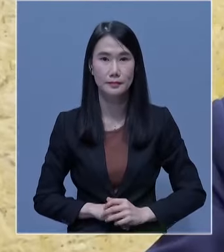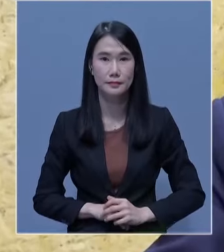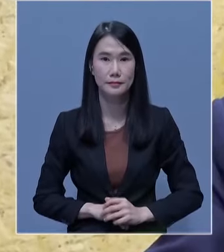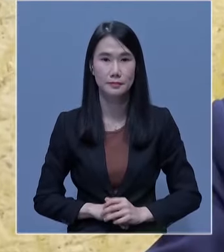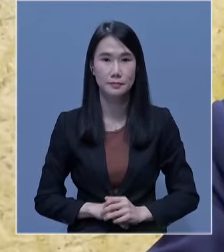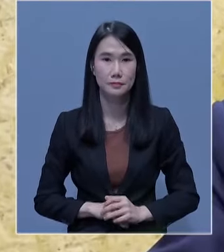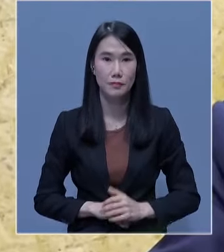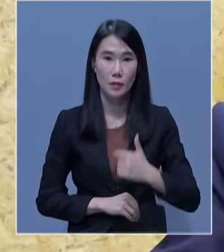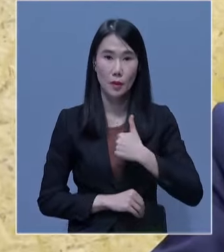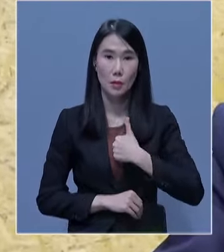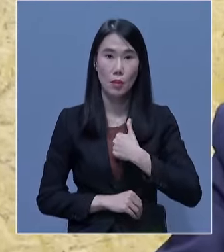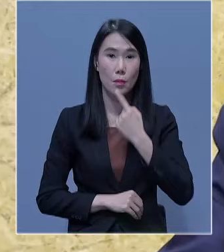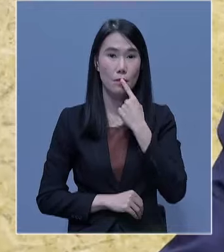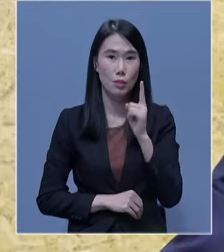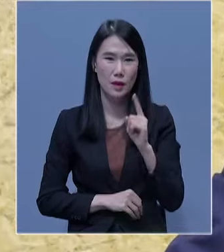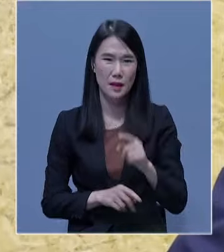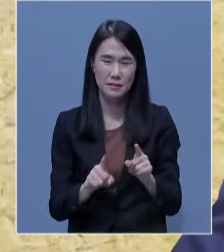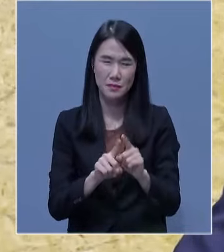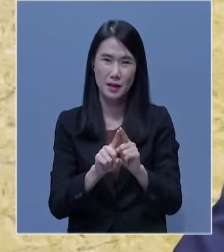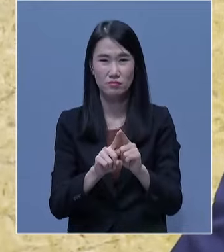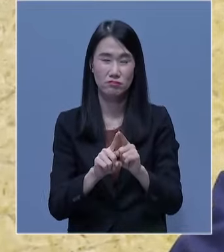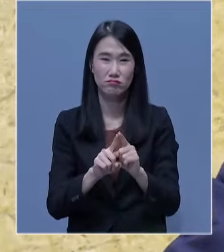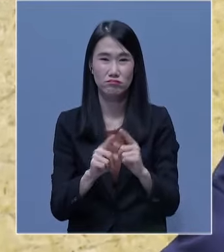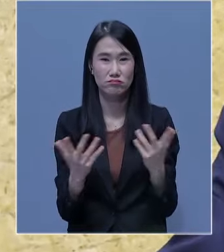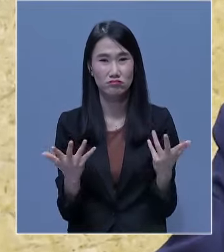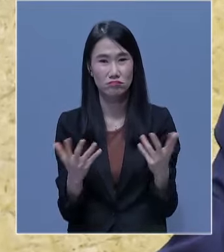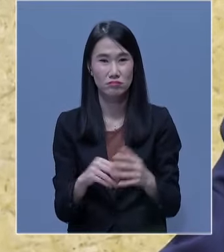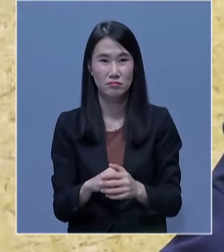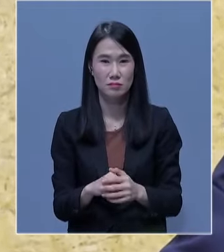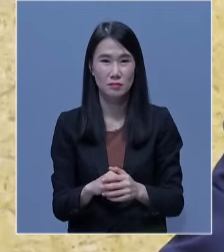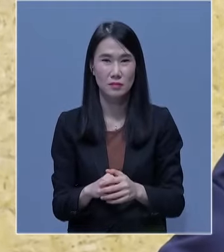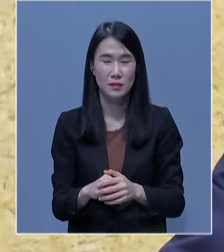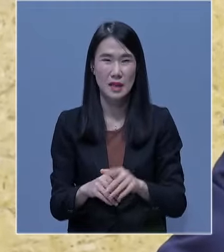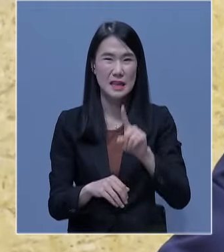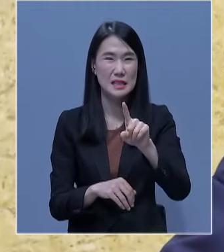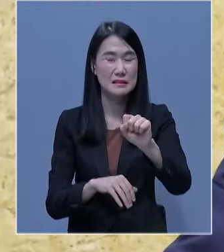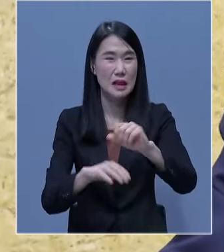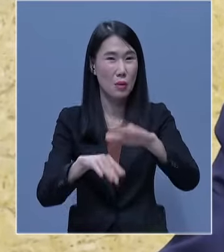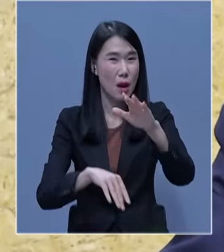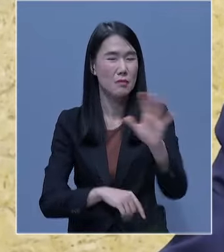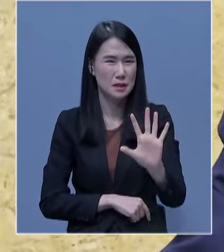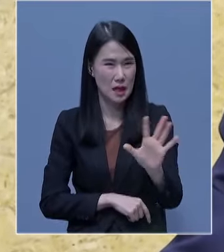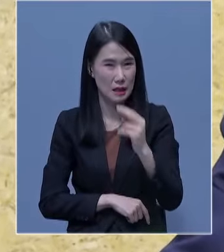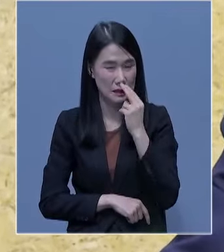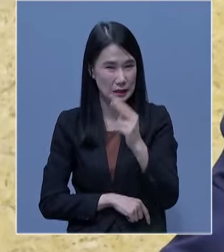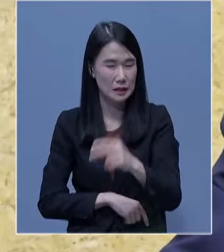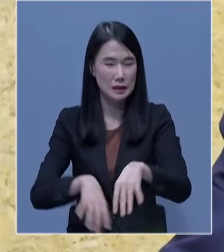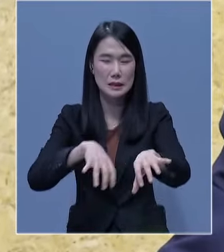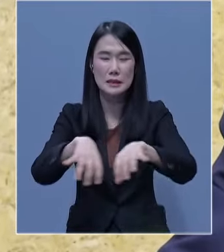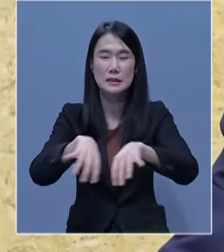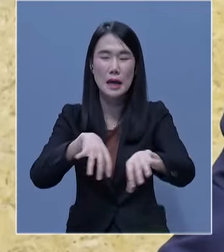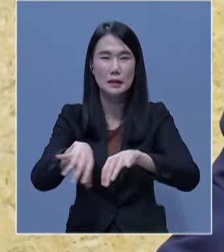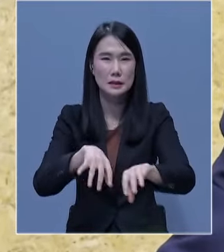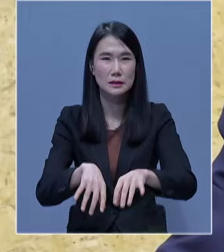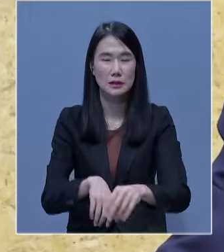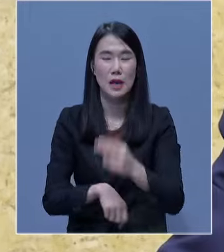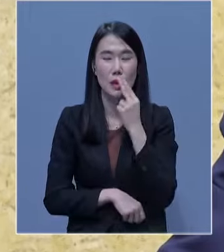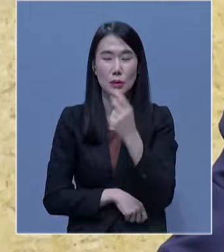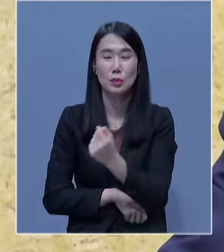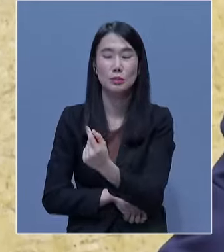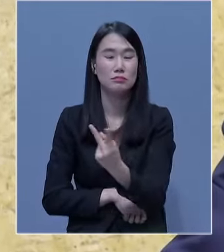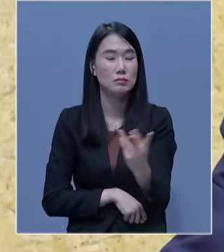ก็ผมก็ไม่ใช่ว่าเขาจะมาเปลี่ยนที่เป็นแสงกระสอบไม่เชื่อเขาอาจจะตกแต่งมาส่วนหนึ่งตกแต่งมาเพื่